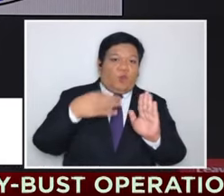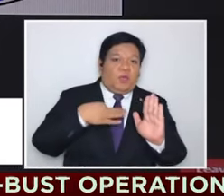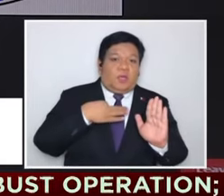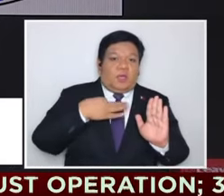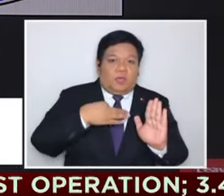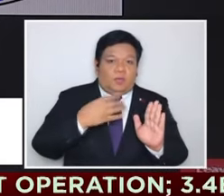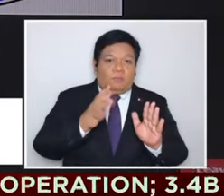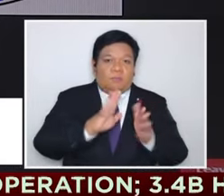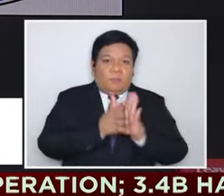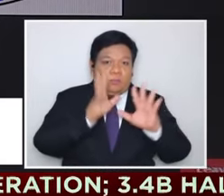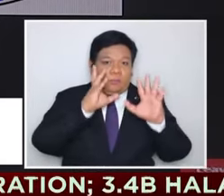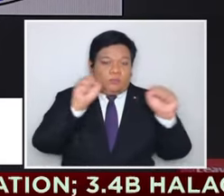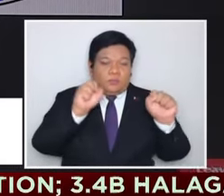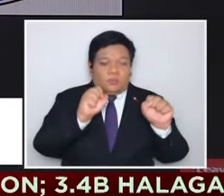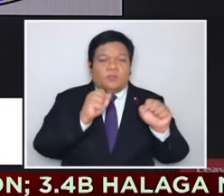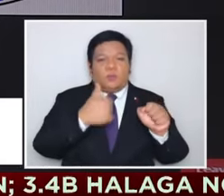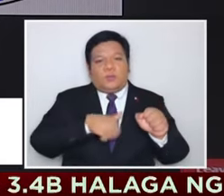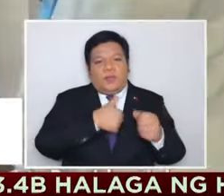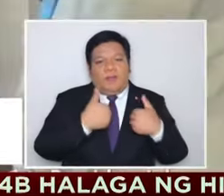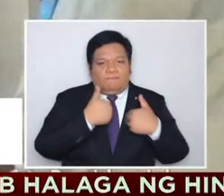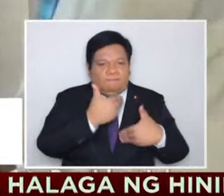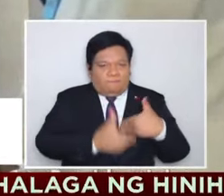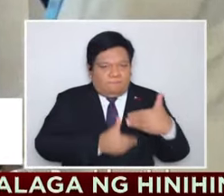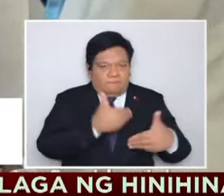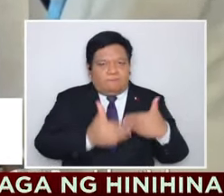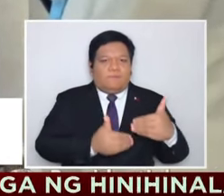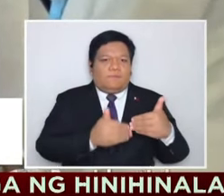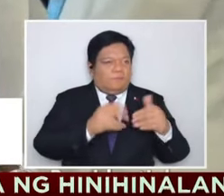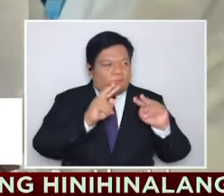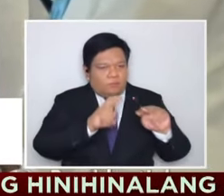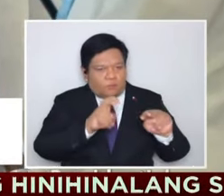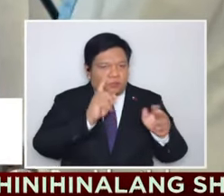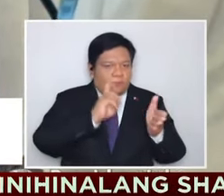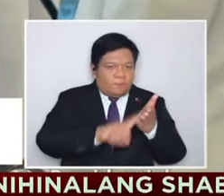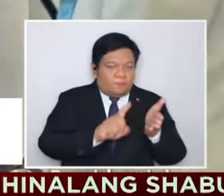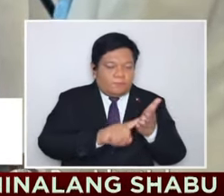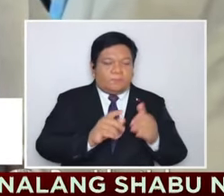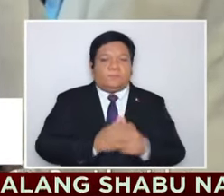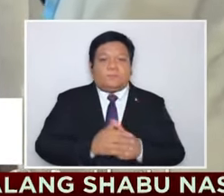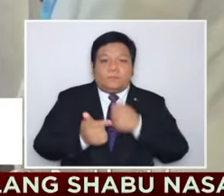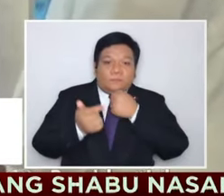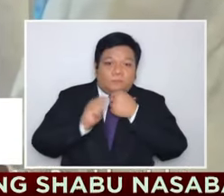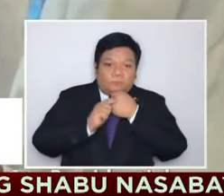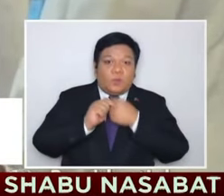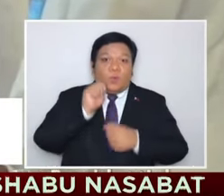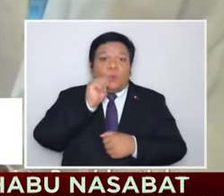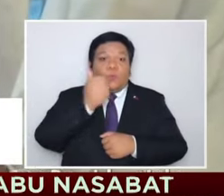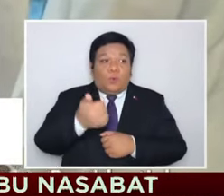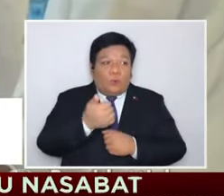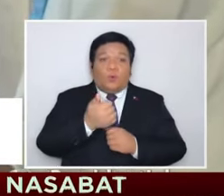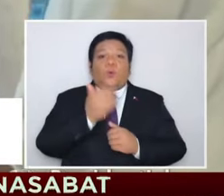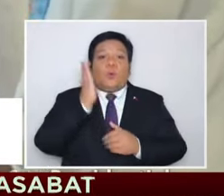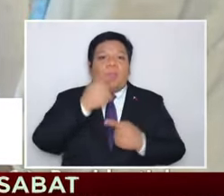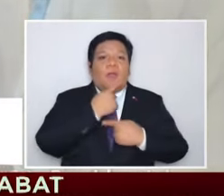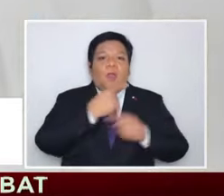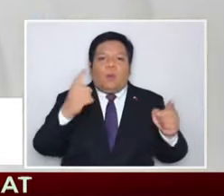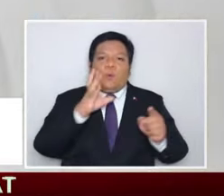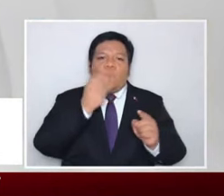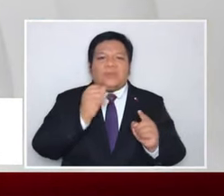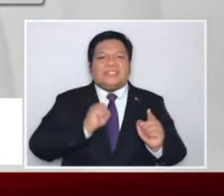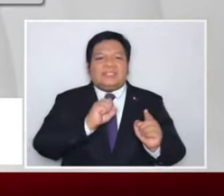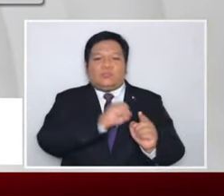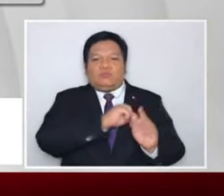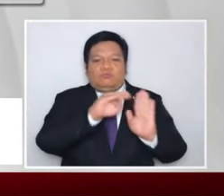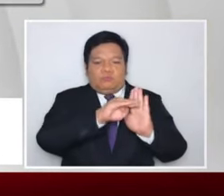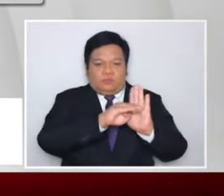we go through a process, no, may vetting. Nakatakda rin proklama bukas ang mga bubuo ng senatorial slate ng grupo.